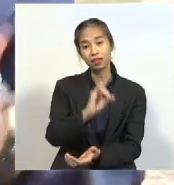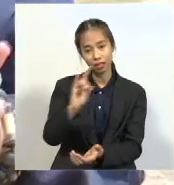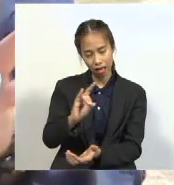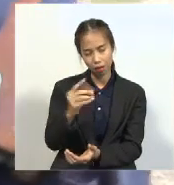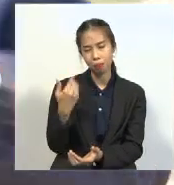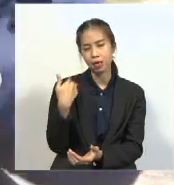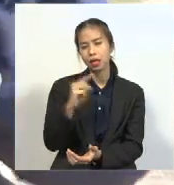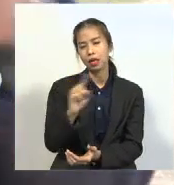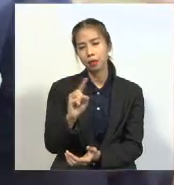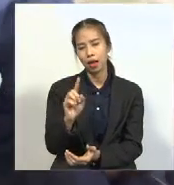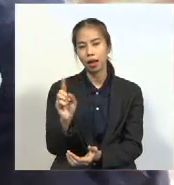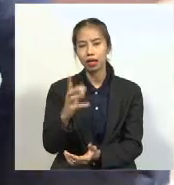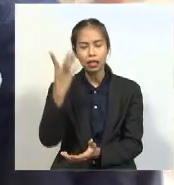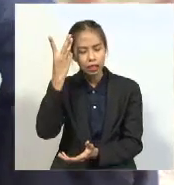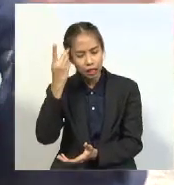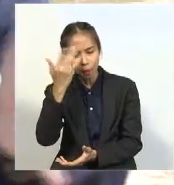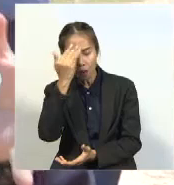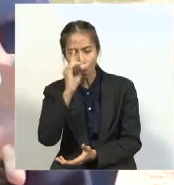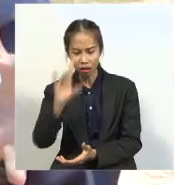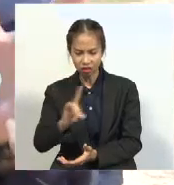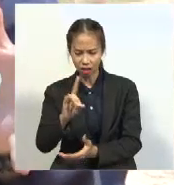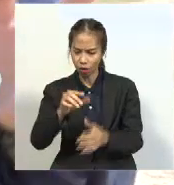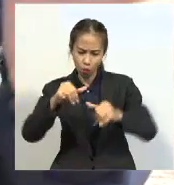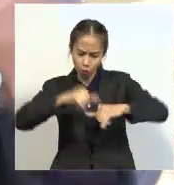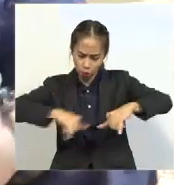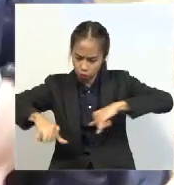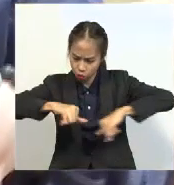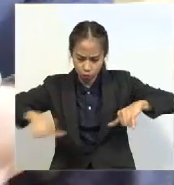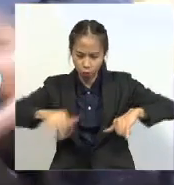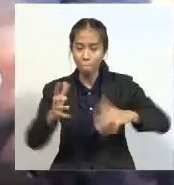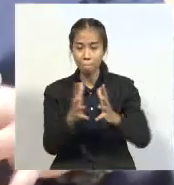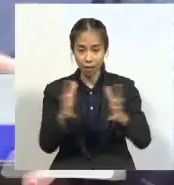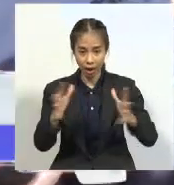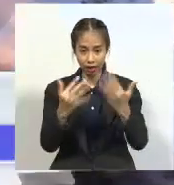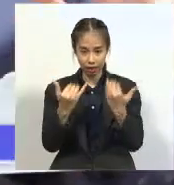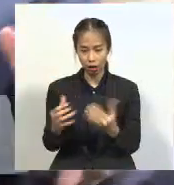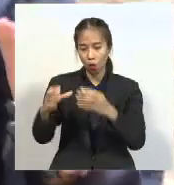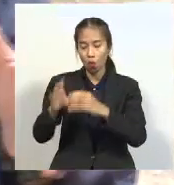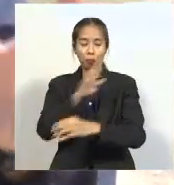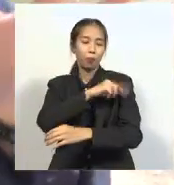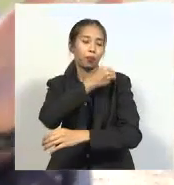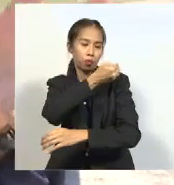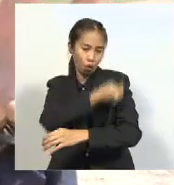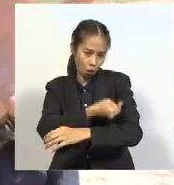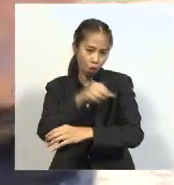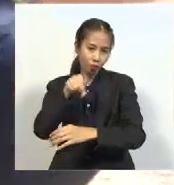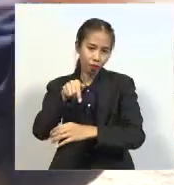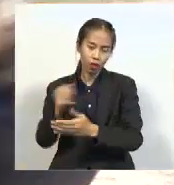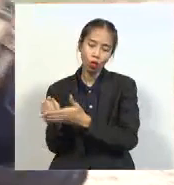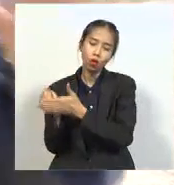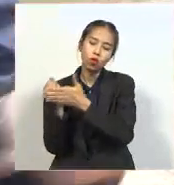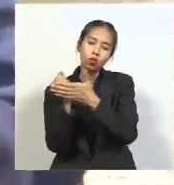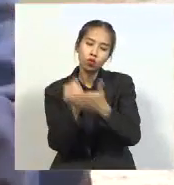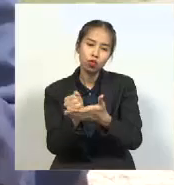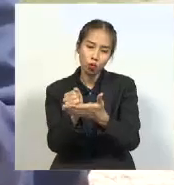ครียดเพราะว่าตอนนี้สัตว์หลายตัวหลายร้อยชีวิตอยู่รวมกันค่ะแต่ว่าทางทีมแพทย์เองทางสัตวแพทย์เองก็เข้ามาที่จะคอยผ่อนคลาย